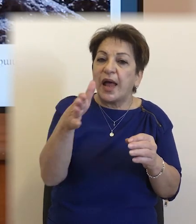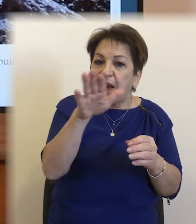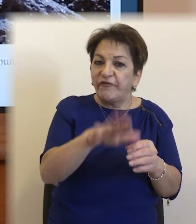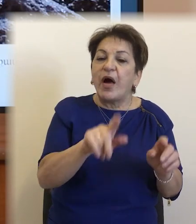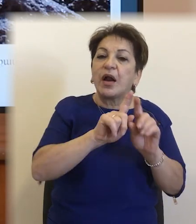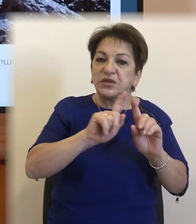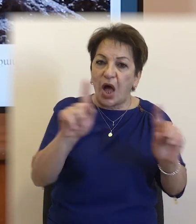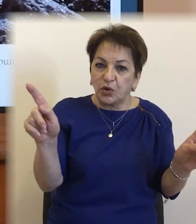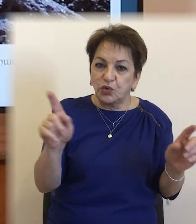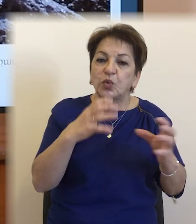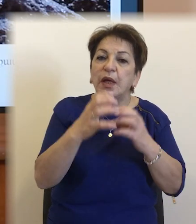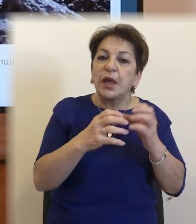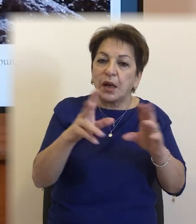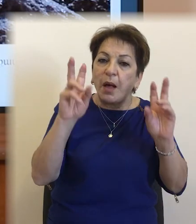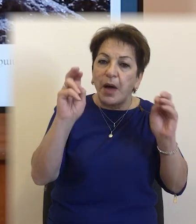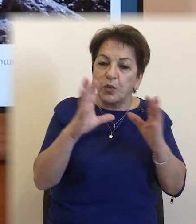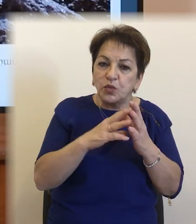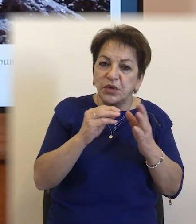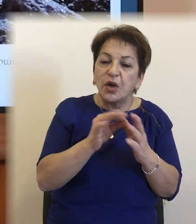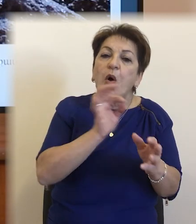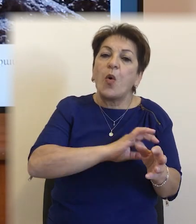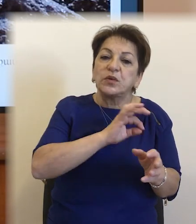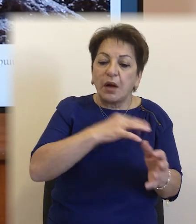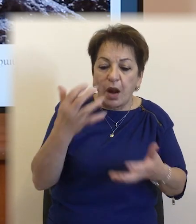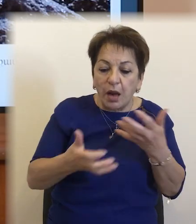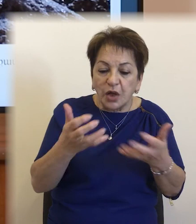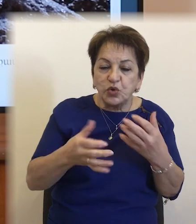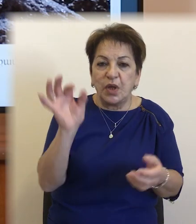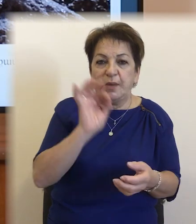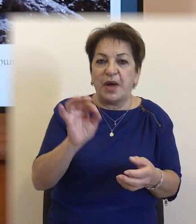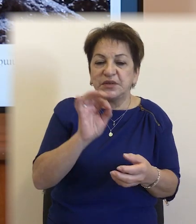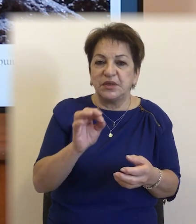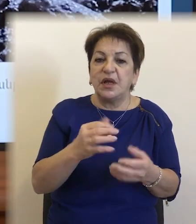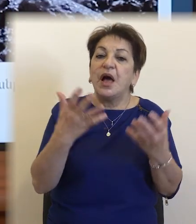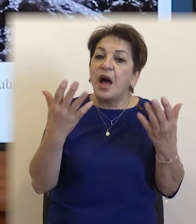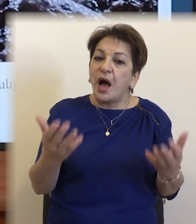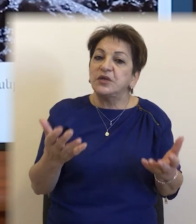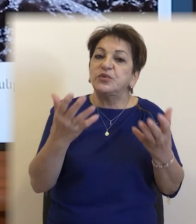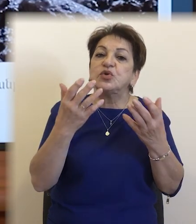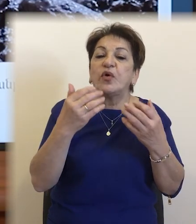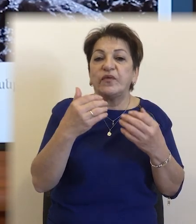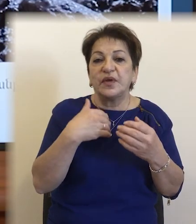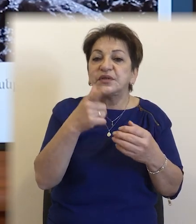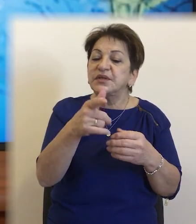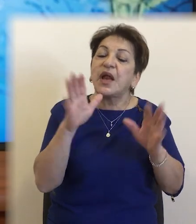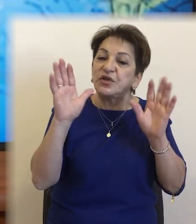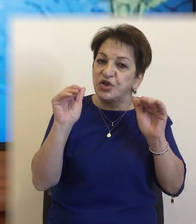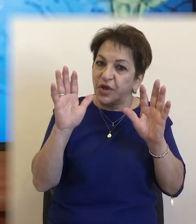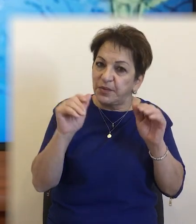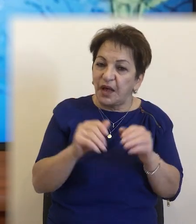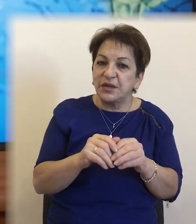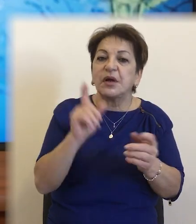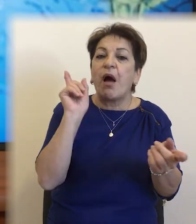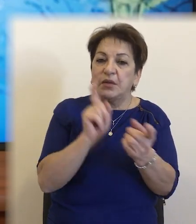արելևի առանցնահատկությունների, երկրաբանության և օգտակար հանացոների մասին։ Այսպիսով ես ձեզ